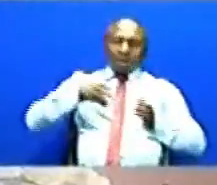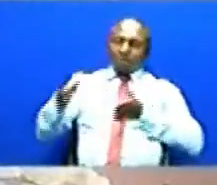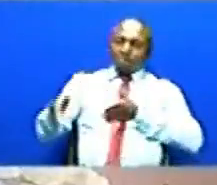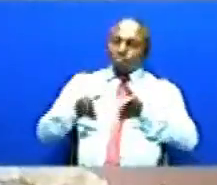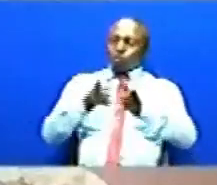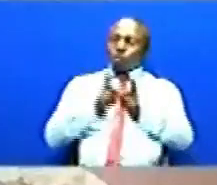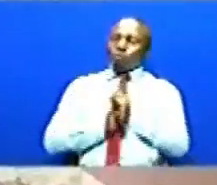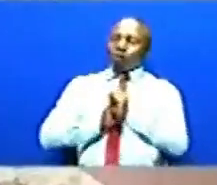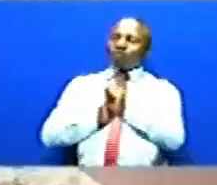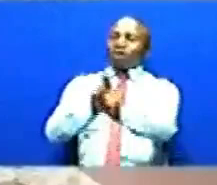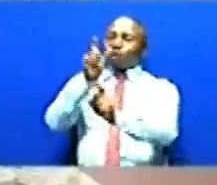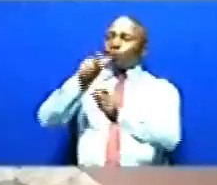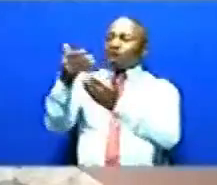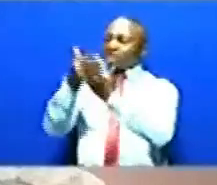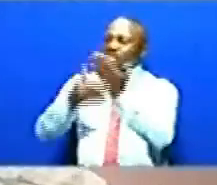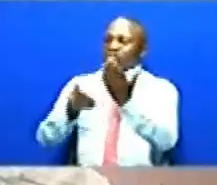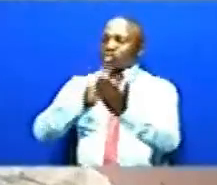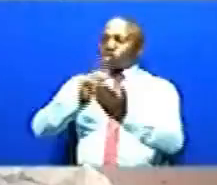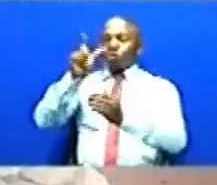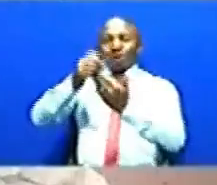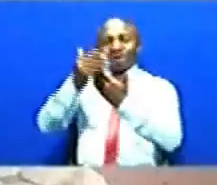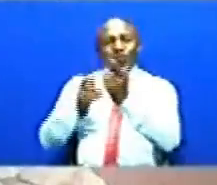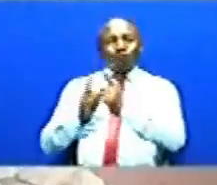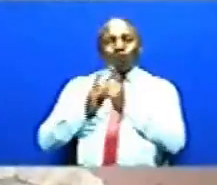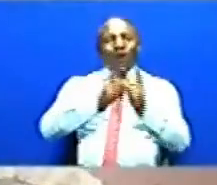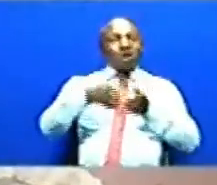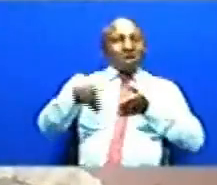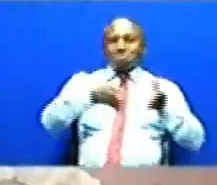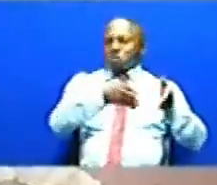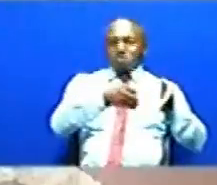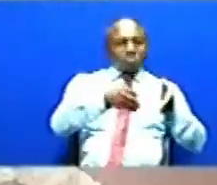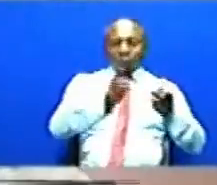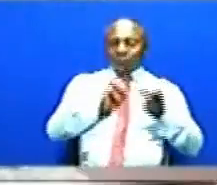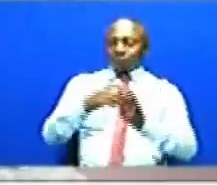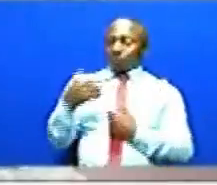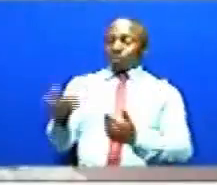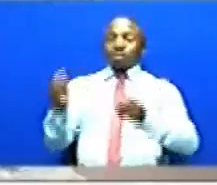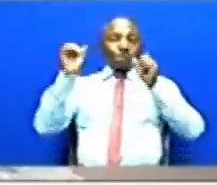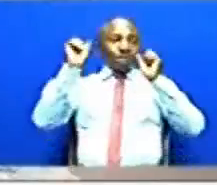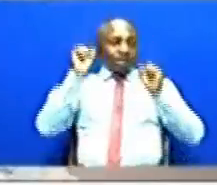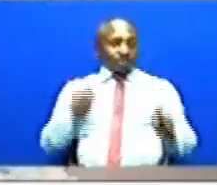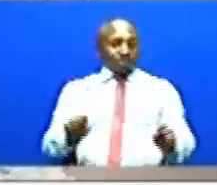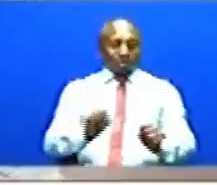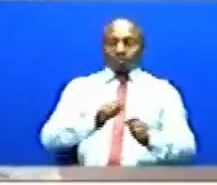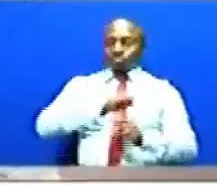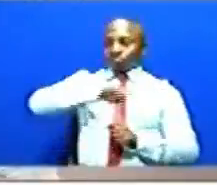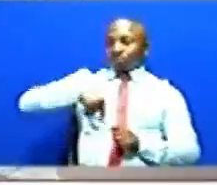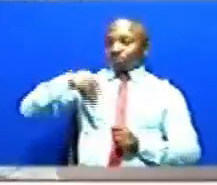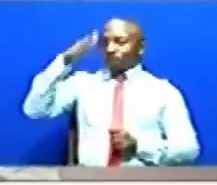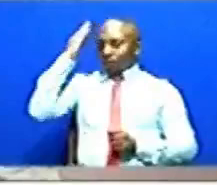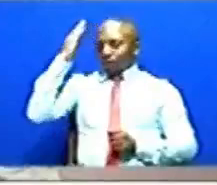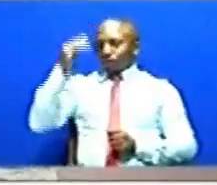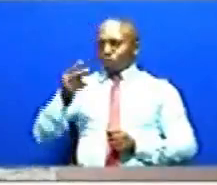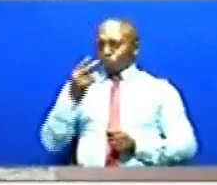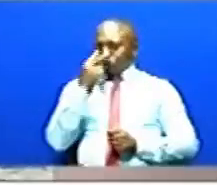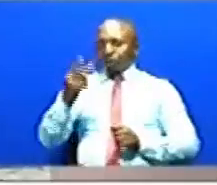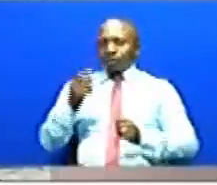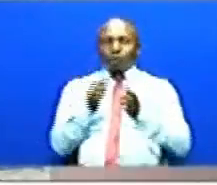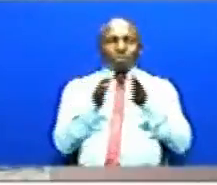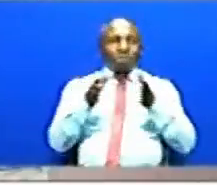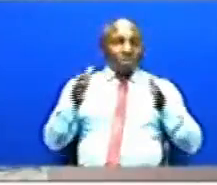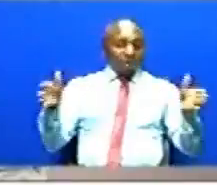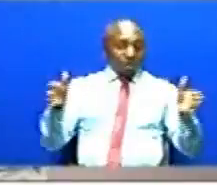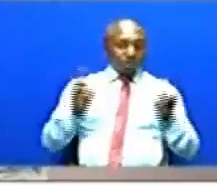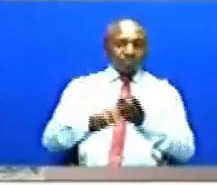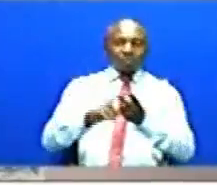mto umewafuata wakazi, sio wakazi wamewafuata mto. Kwa hiyo lazima kama serikali tuangalie kwa